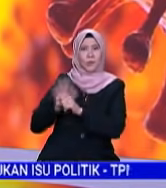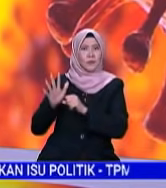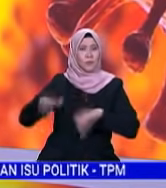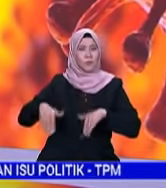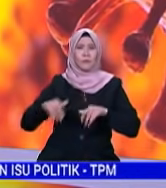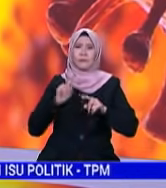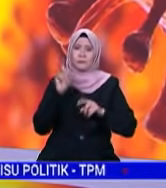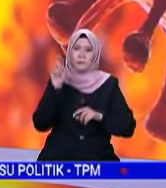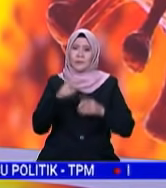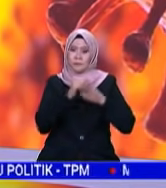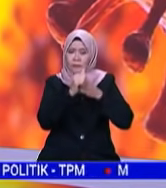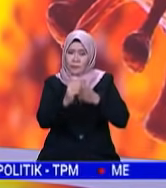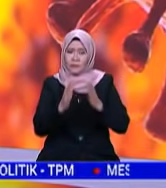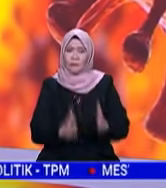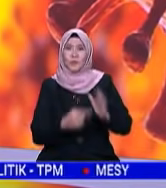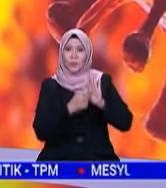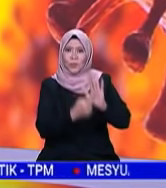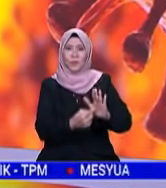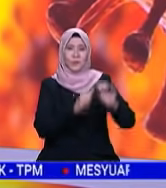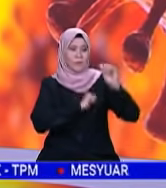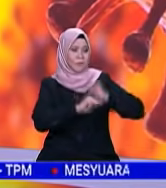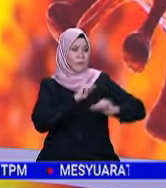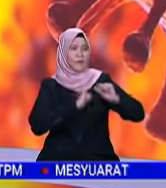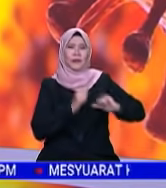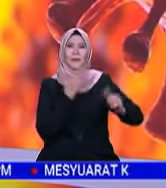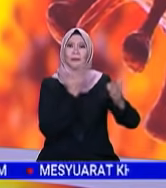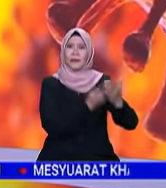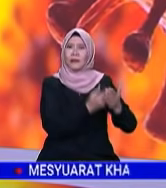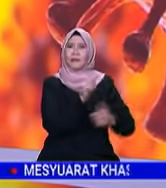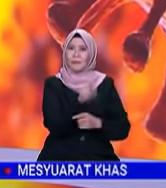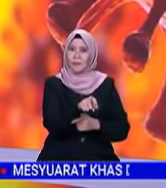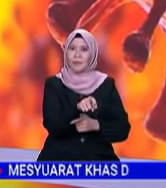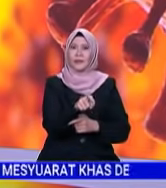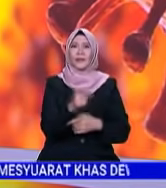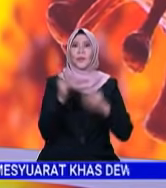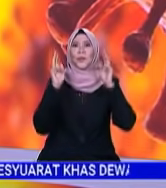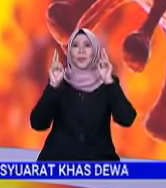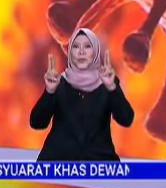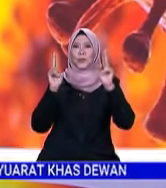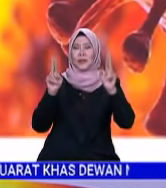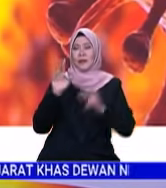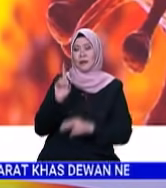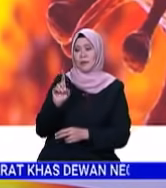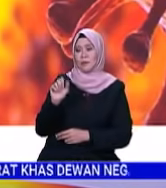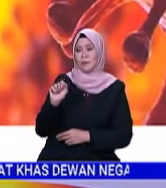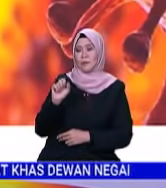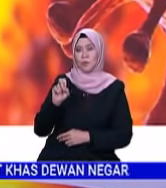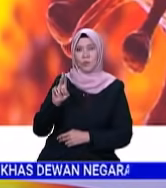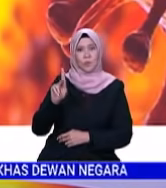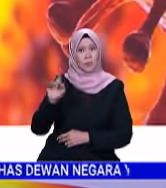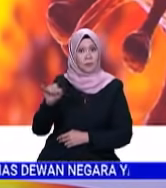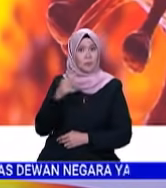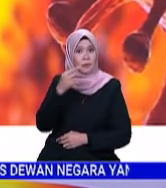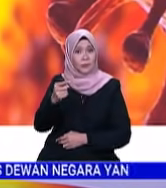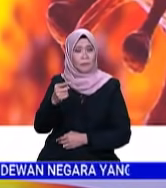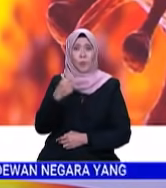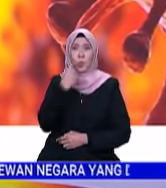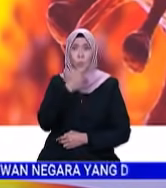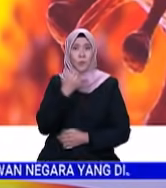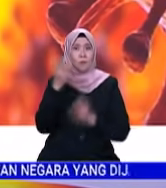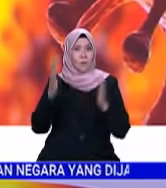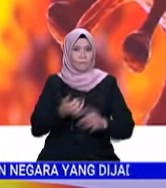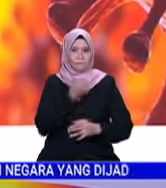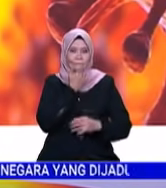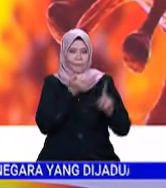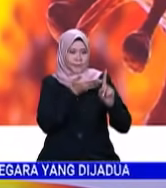contoh akhlak terpuji kepada masyarakat. Menurut Ustaz Ahmad Dusuki Abdul Rani, sesiapa sahaja yang melakukan kesalahan dan melanggar SOP